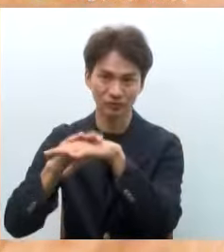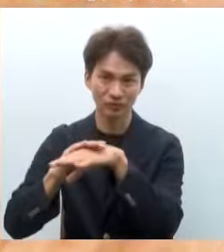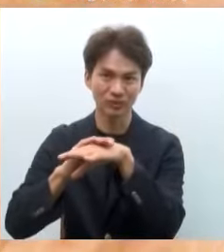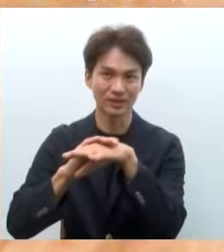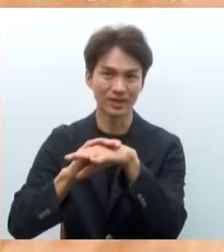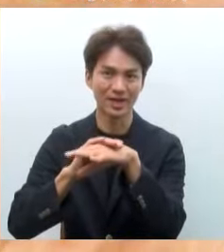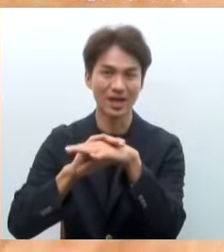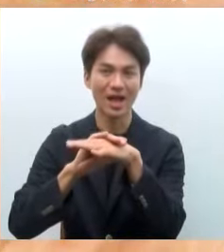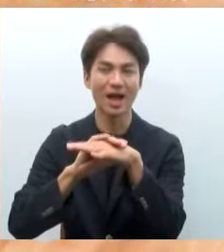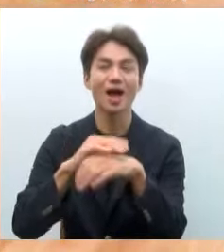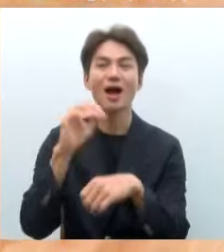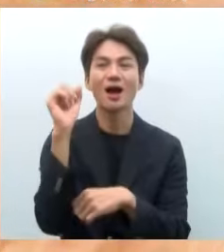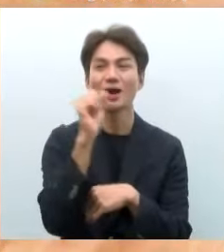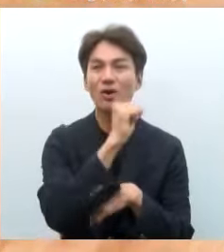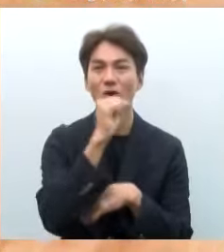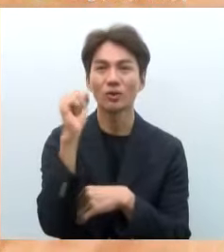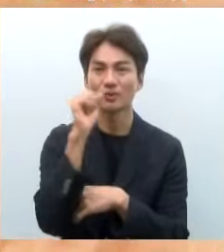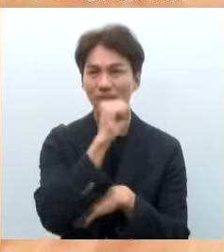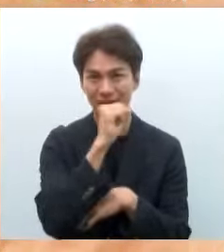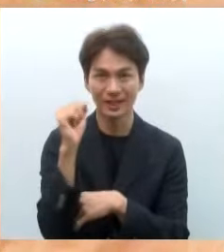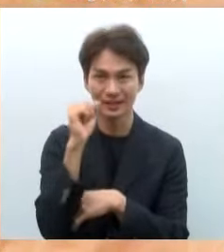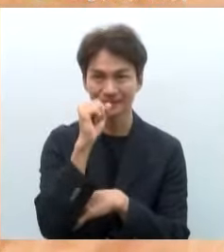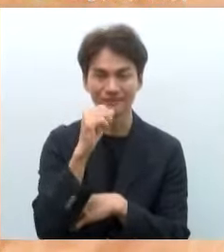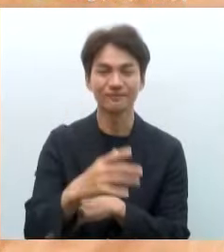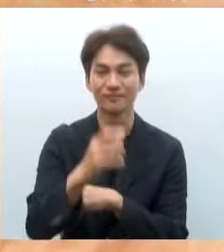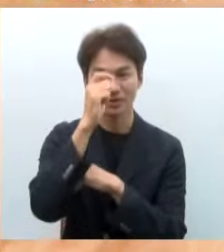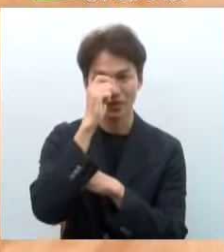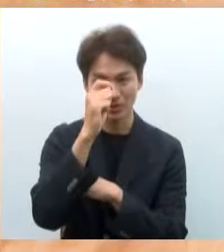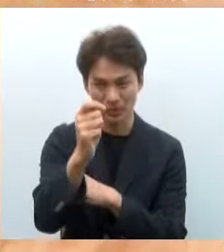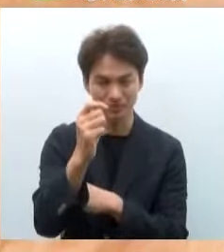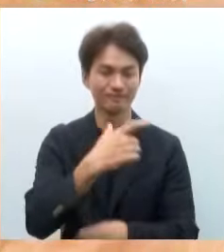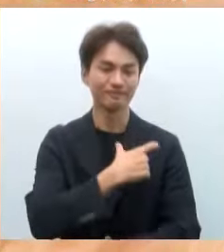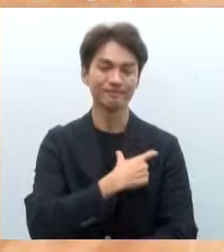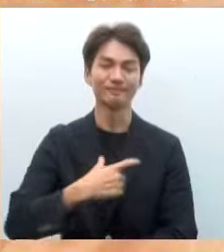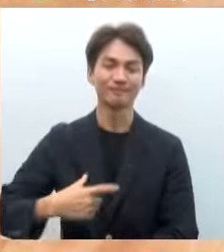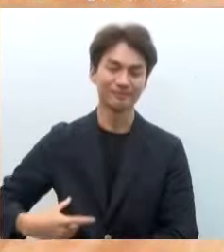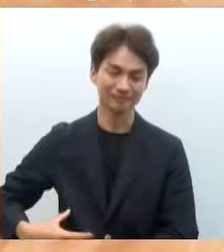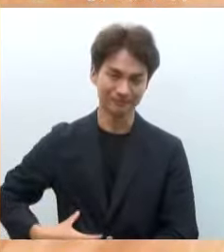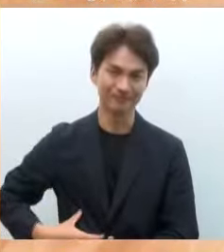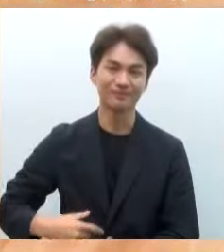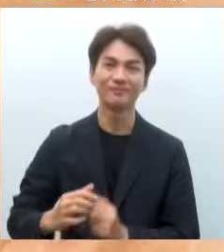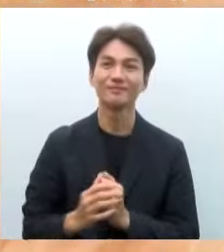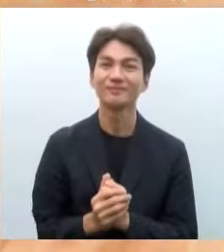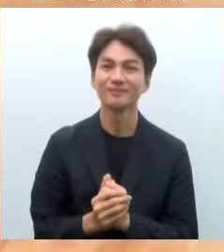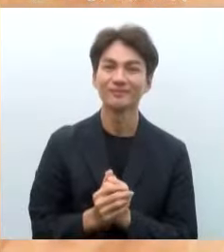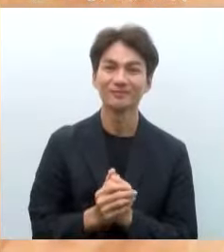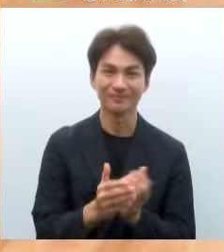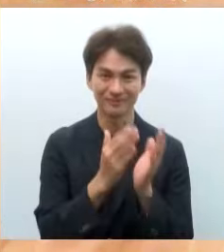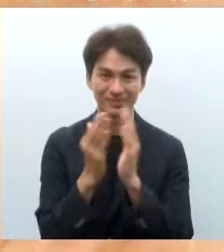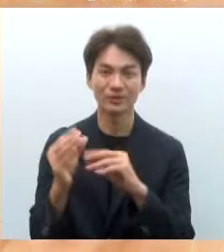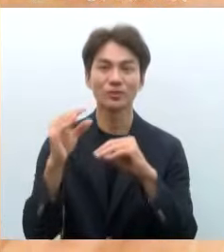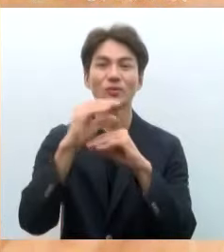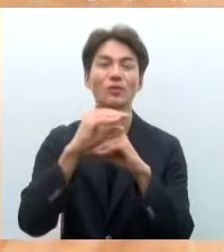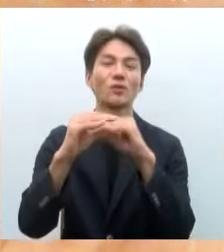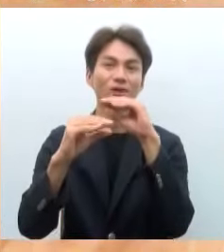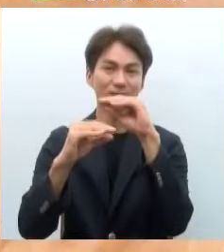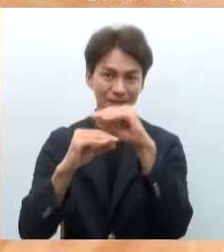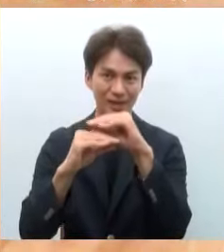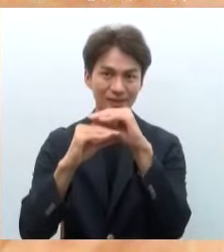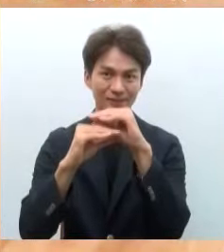สดุดีจอมราชาเพื่อเป็นการแสดงความจงรักภักดีต่อสถาบันพระมหากษัตริย์ค่ะและต่อเนื่องกันนะคะกับโครงการตามพระราชดำริ